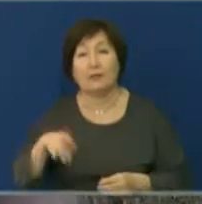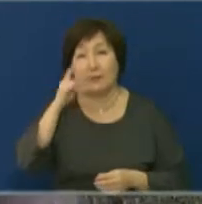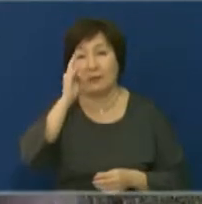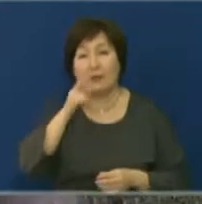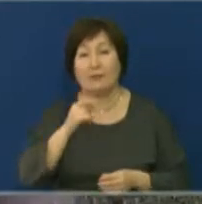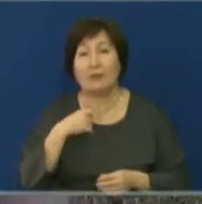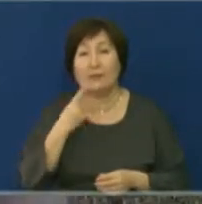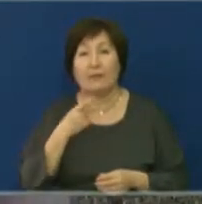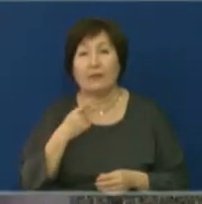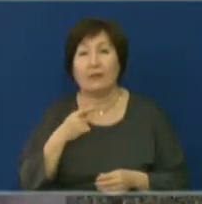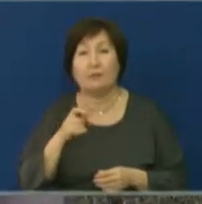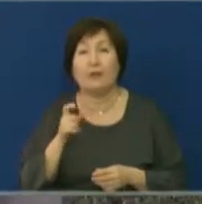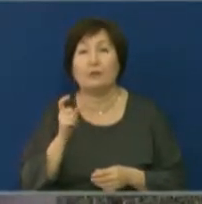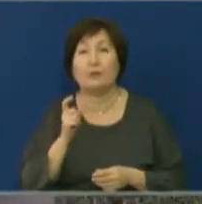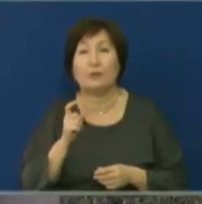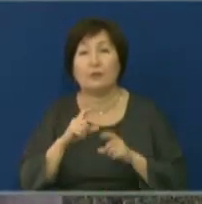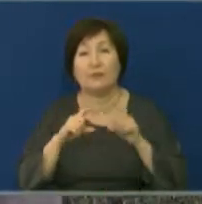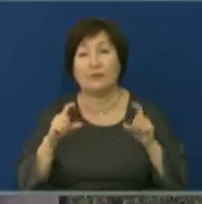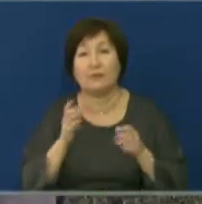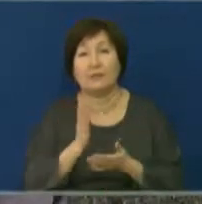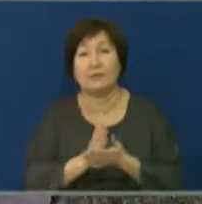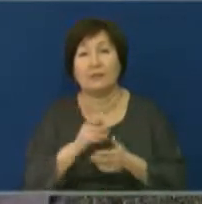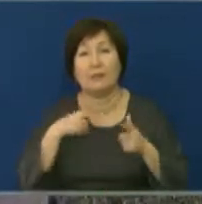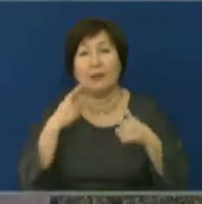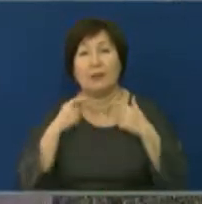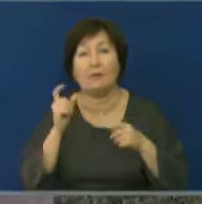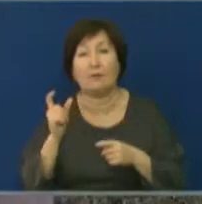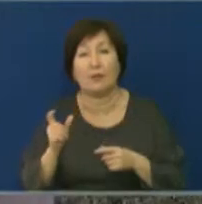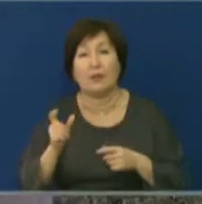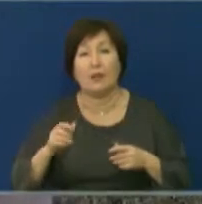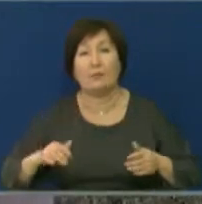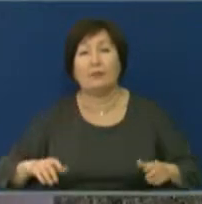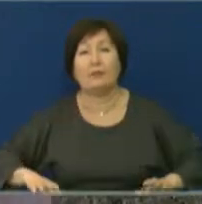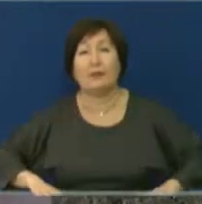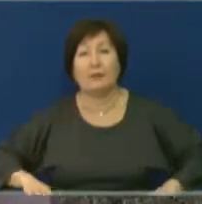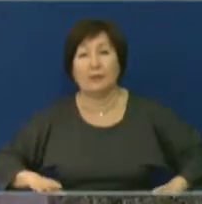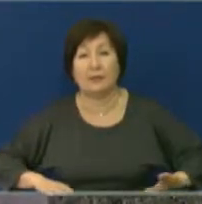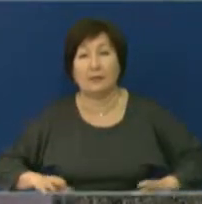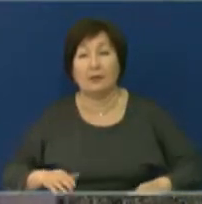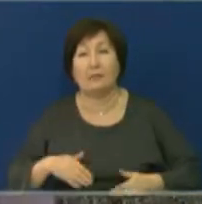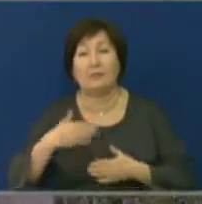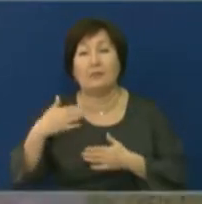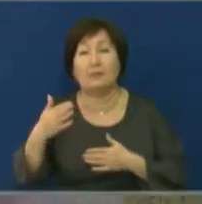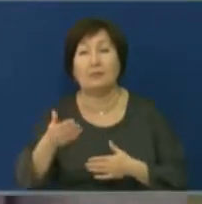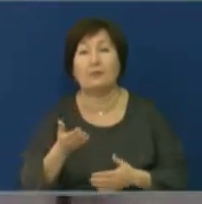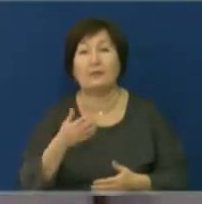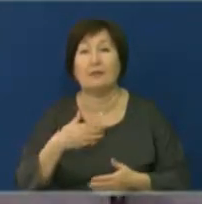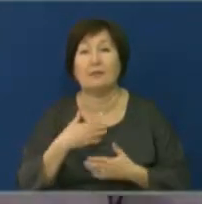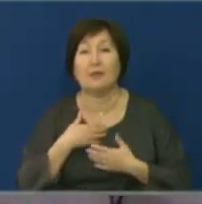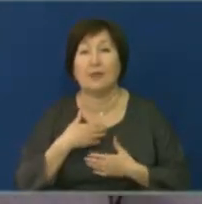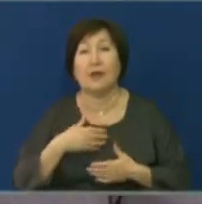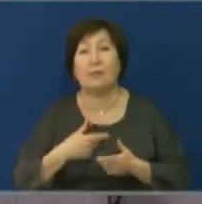У казахов есть очень много пословиц и поговорок про это особенное животное. Мы следуем за нашими предками, занимаемся конным